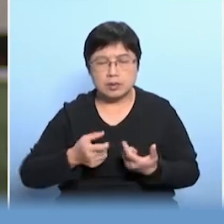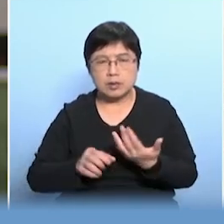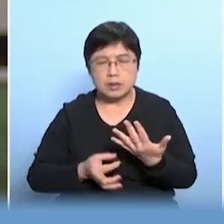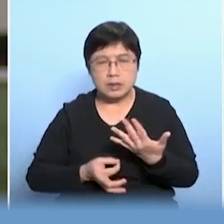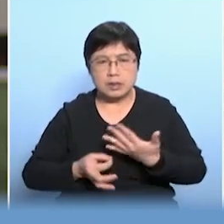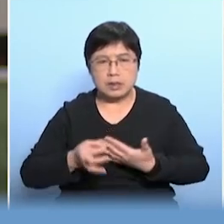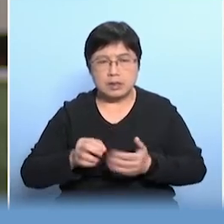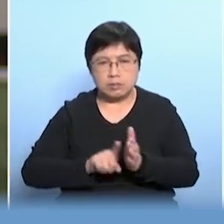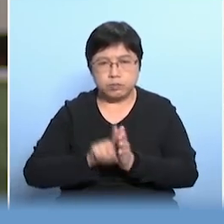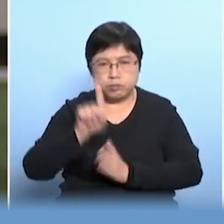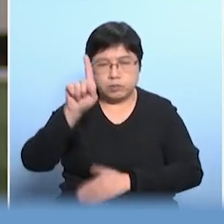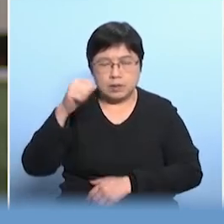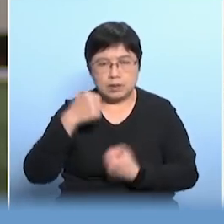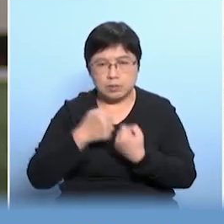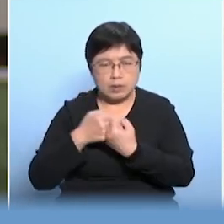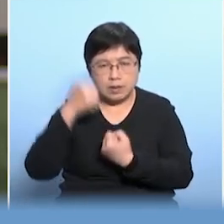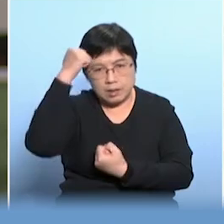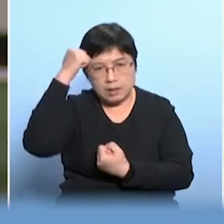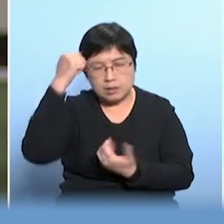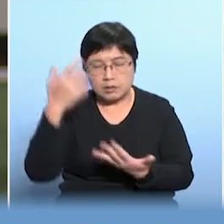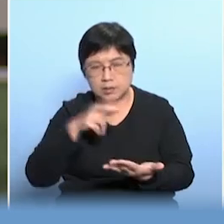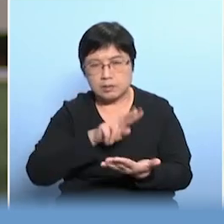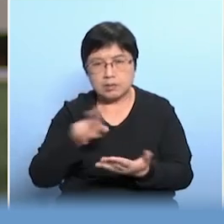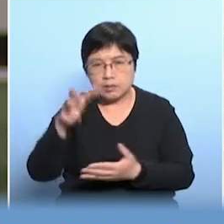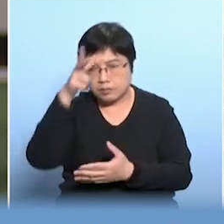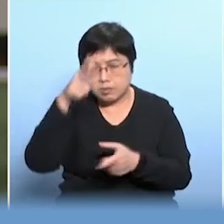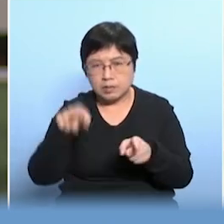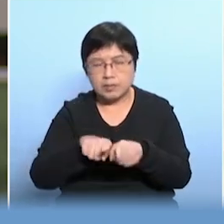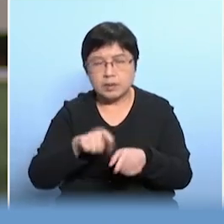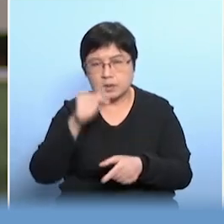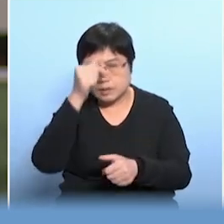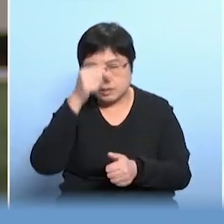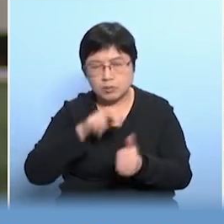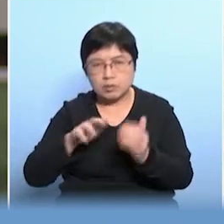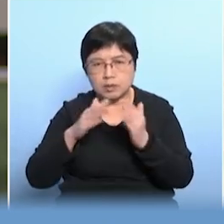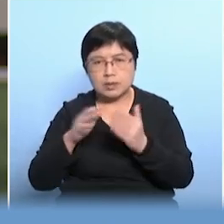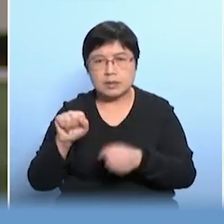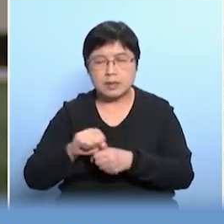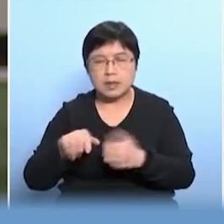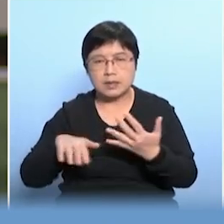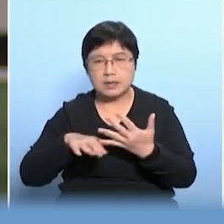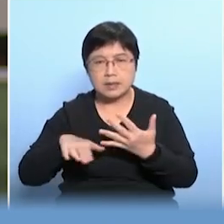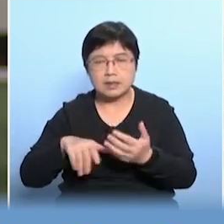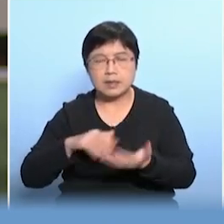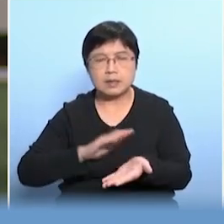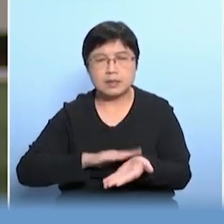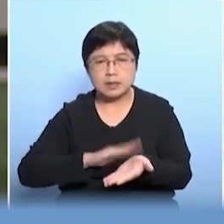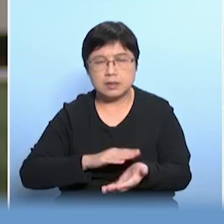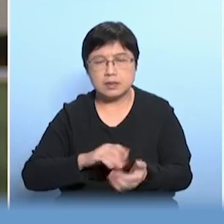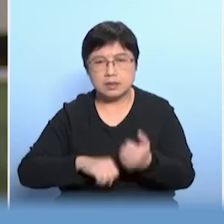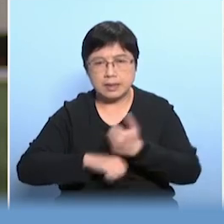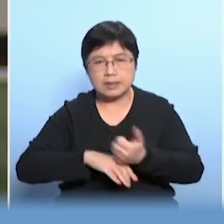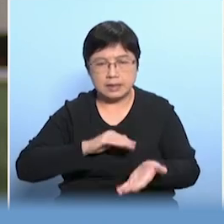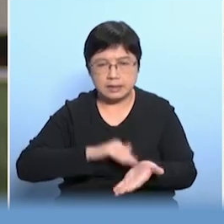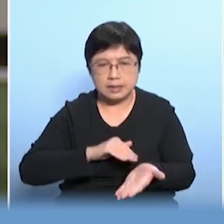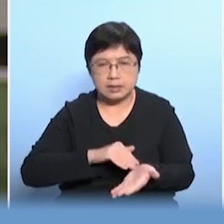战。所以我现在也看到政府和医管局也都推出了加强基层医疗、公共发展、